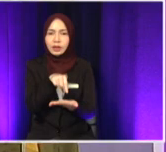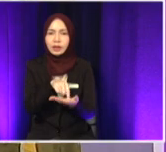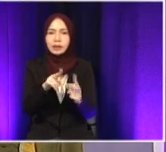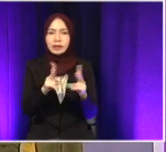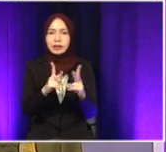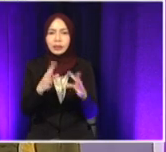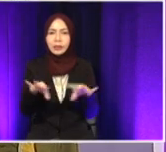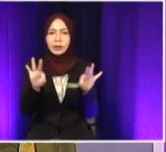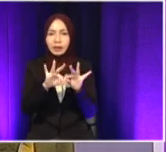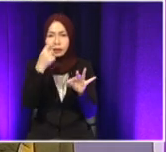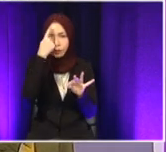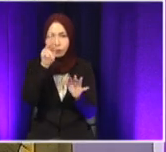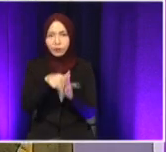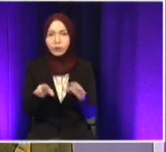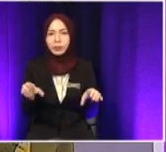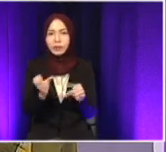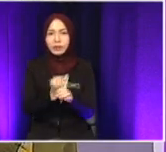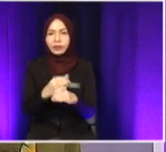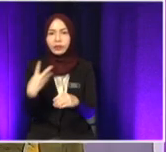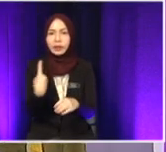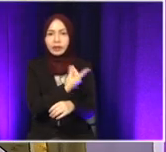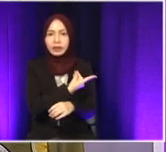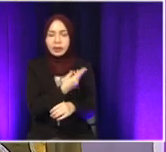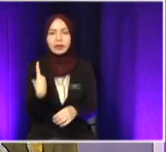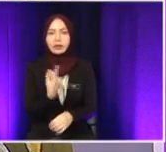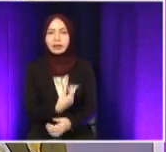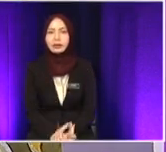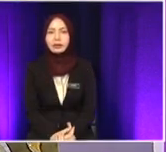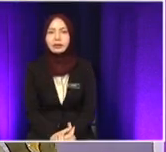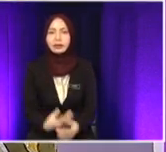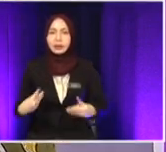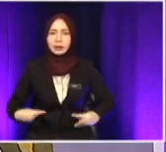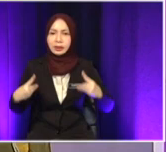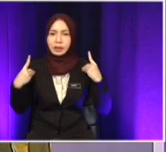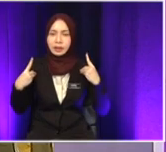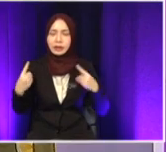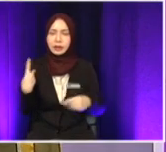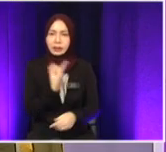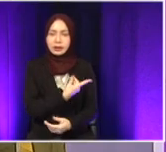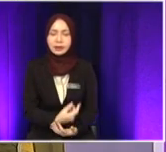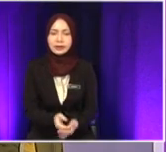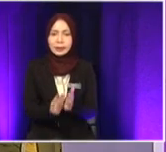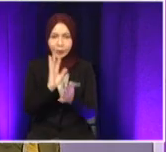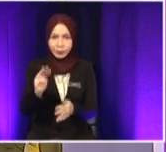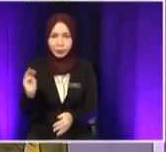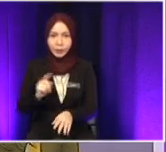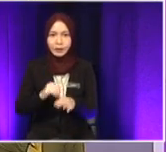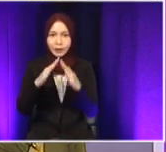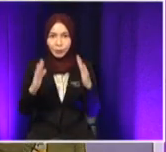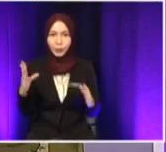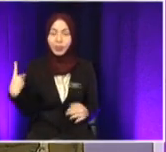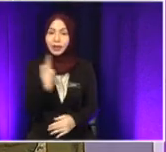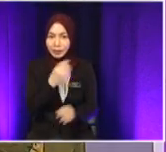untuk melalui Hiburan ini anak-anak murid di rumah ingat kita sebenarnya boleh